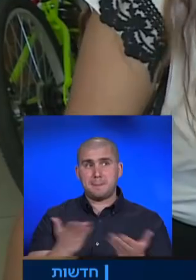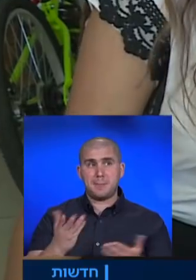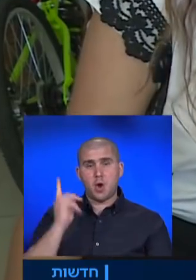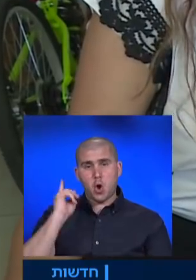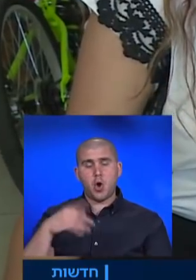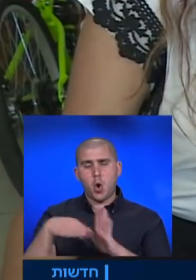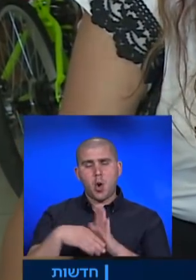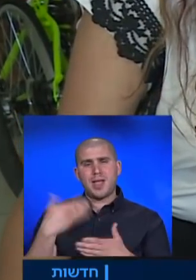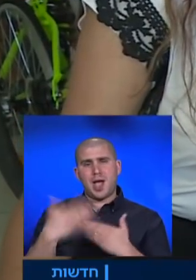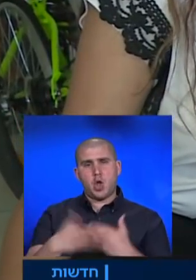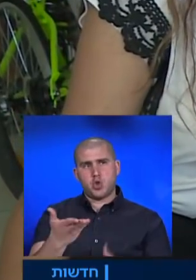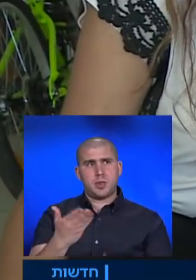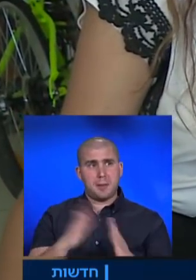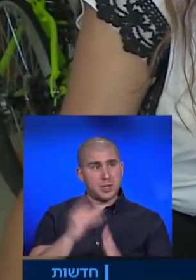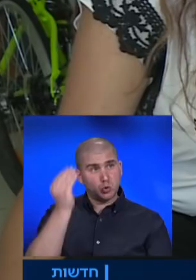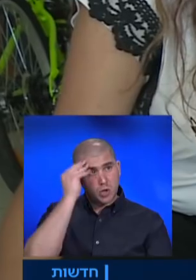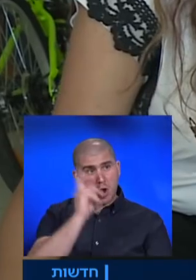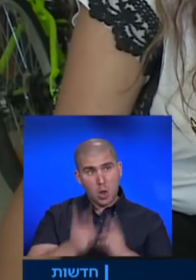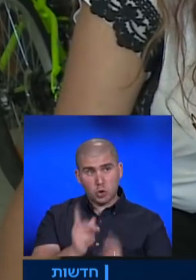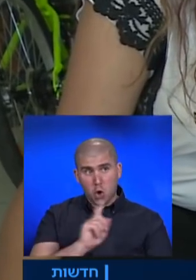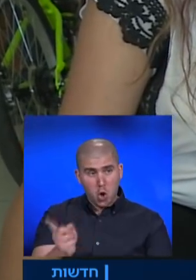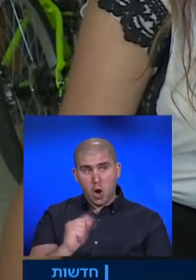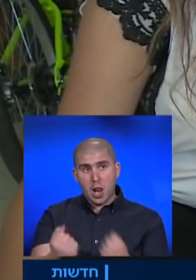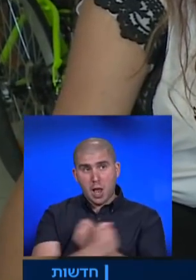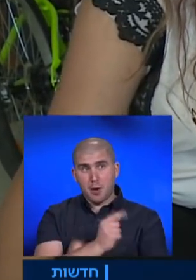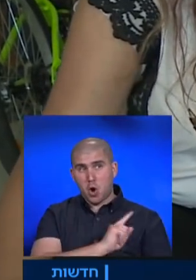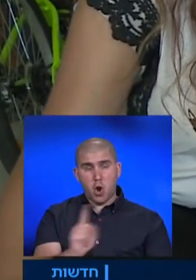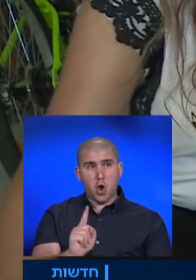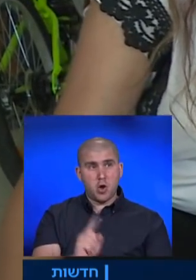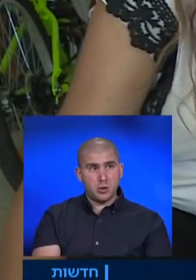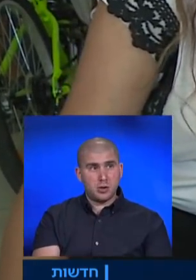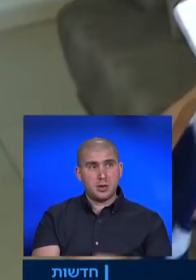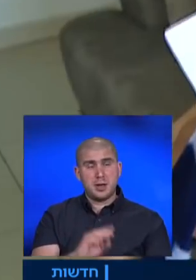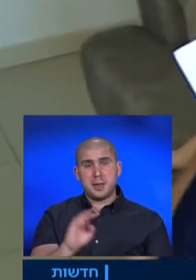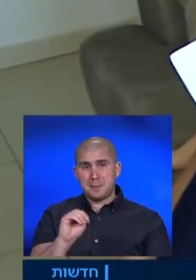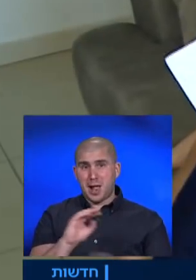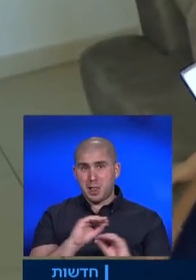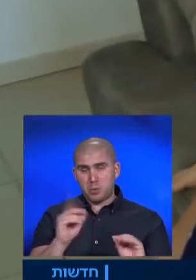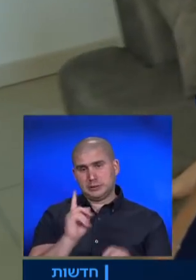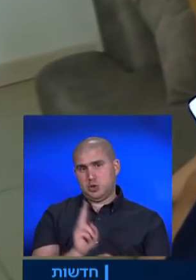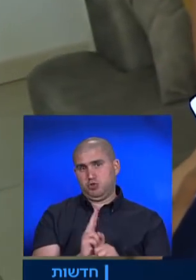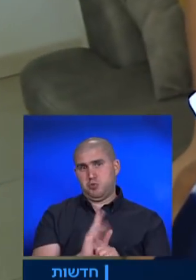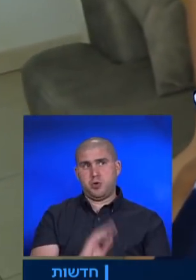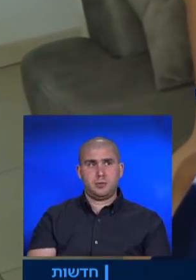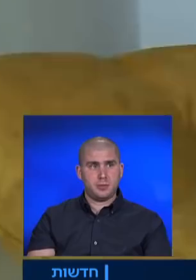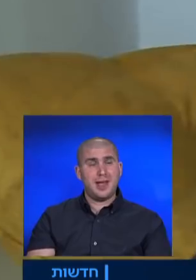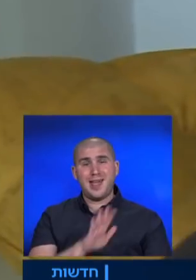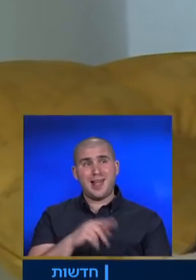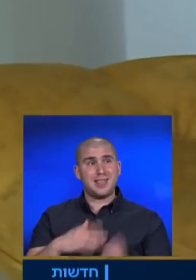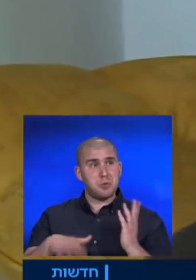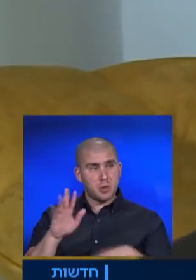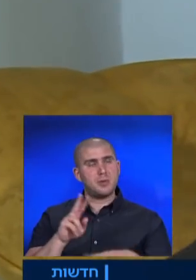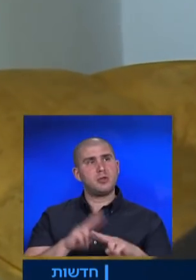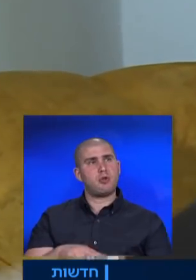בבית. את זוכרת לא לרוץ ולא לחבק את מיכל, המורה, נכון? אנחנו צריכים לשמור עליה. הילדים הגדולים נשארים לבד,